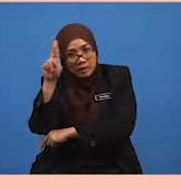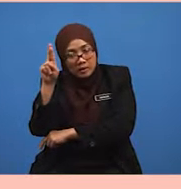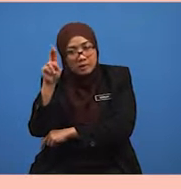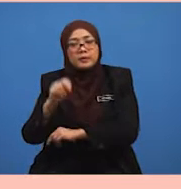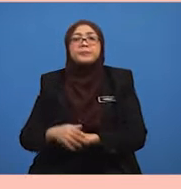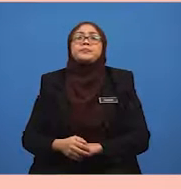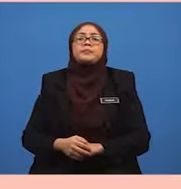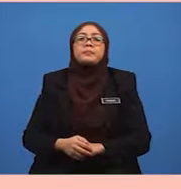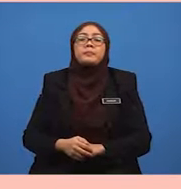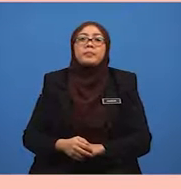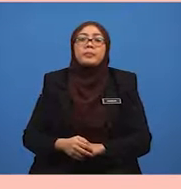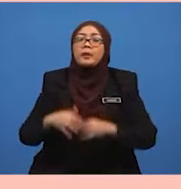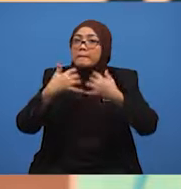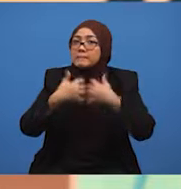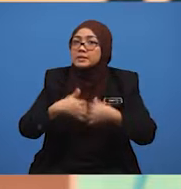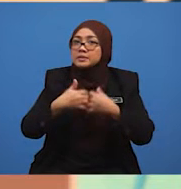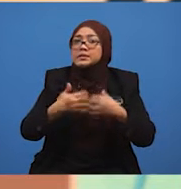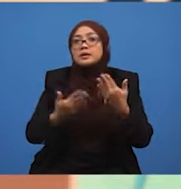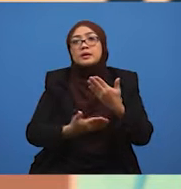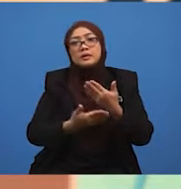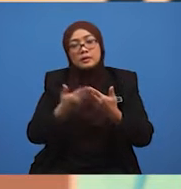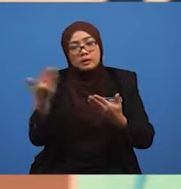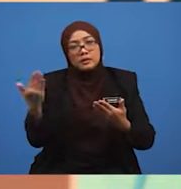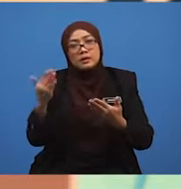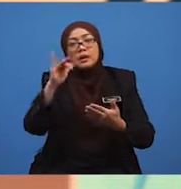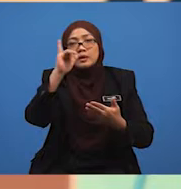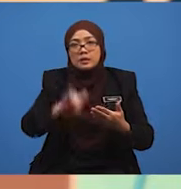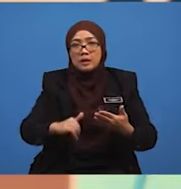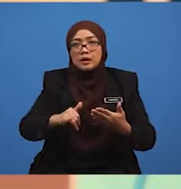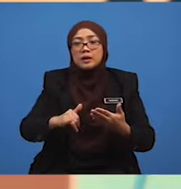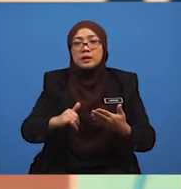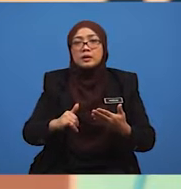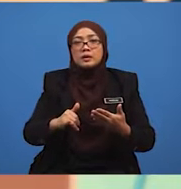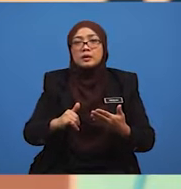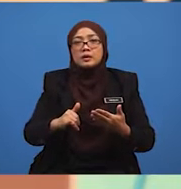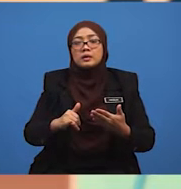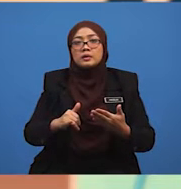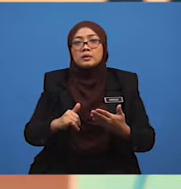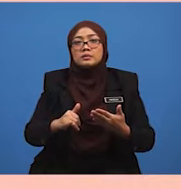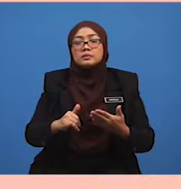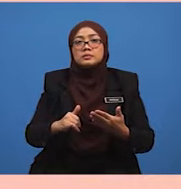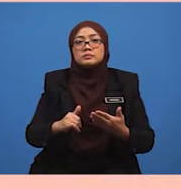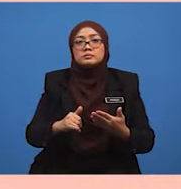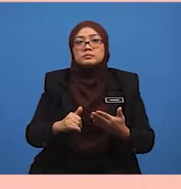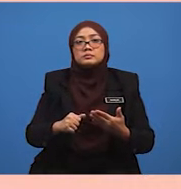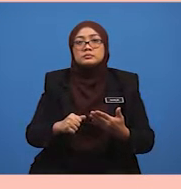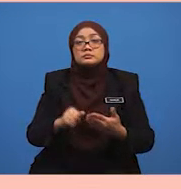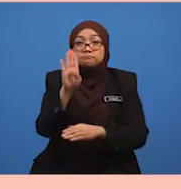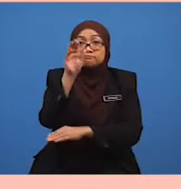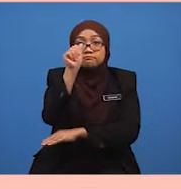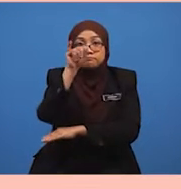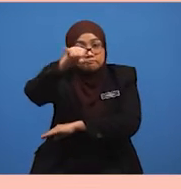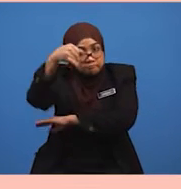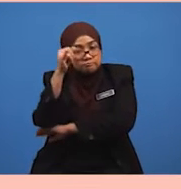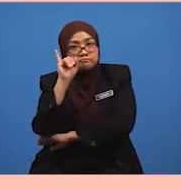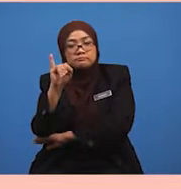ringkas yang seterusnya. Untuk pengetahuan anda, mesin ringkas baji merupakan